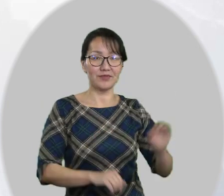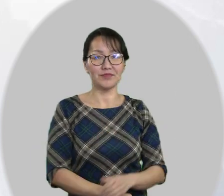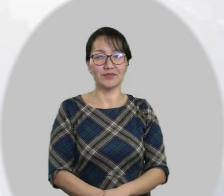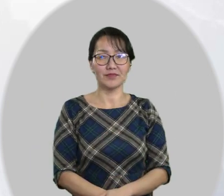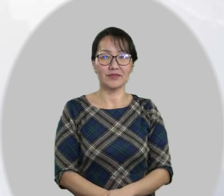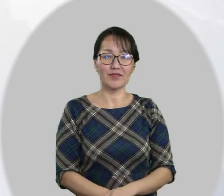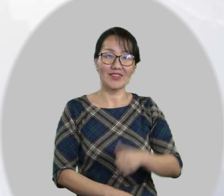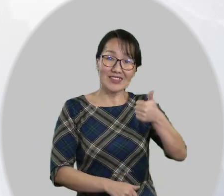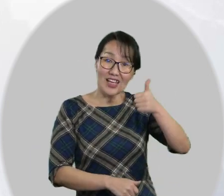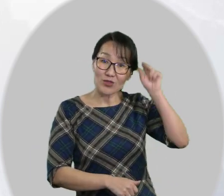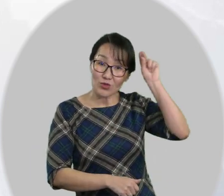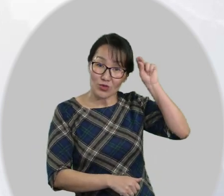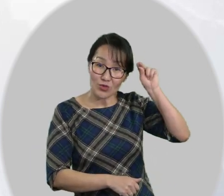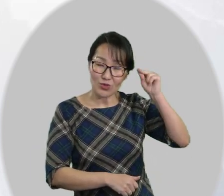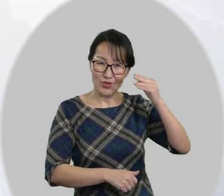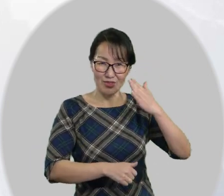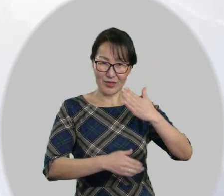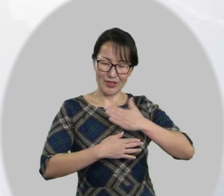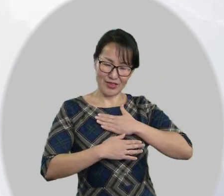За сайн сурсанд аамн